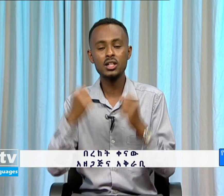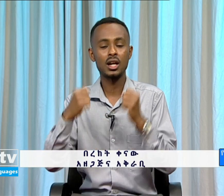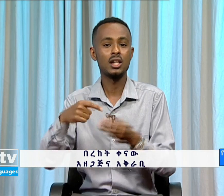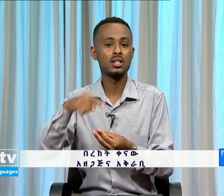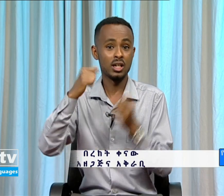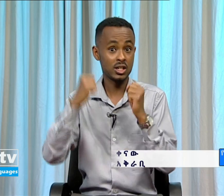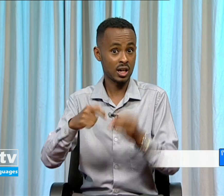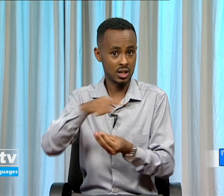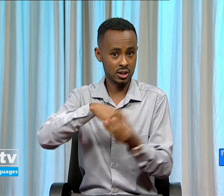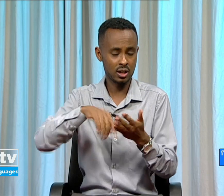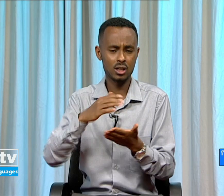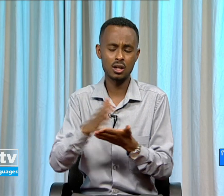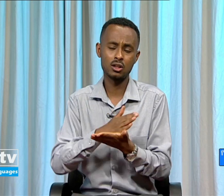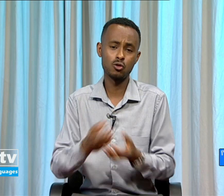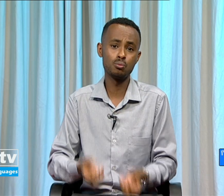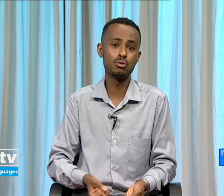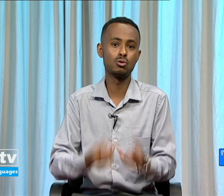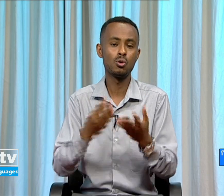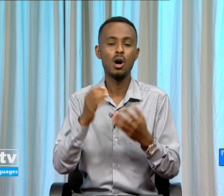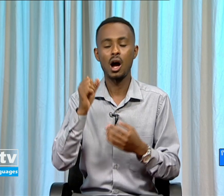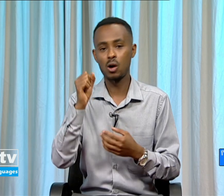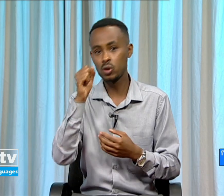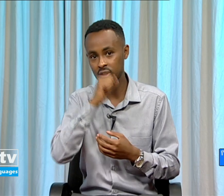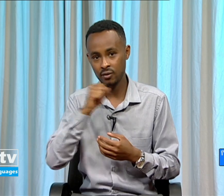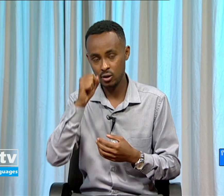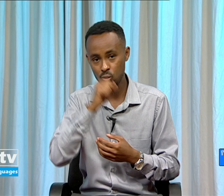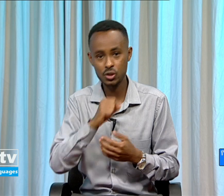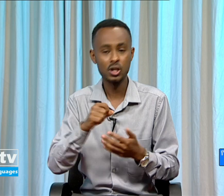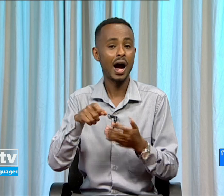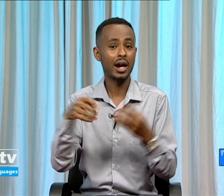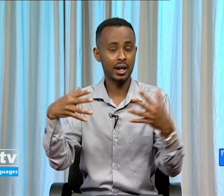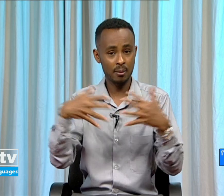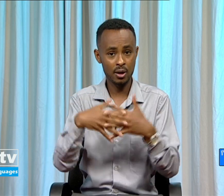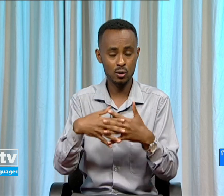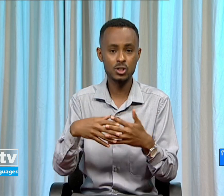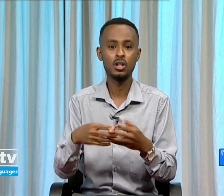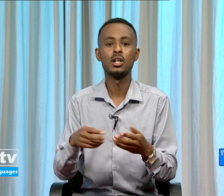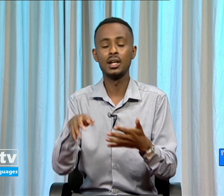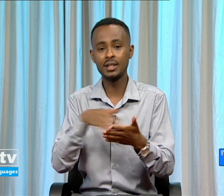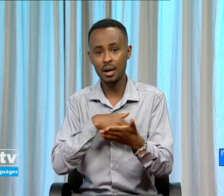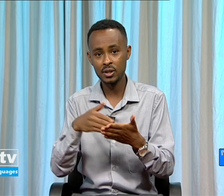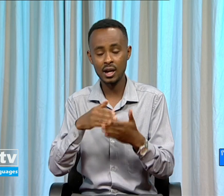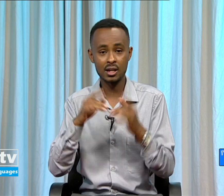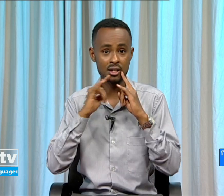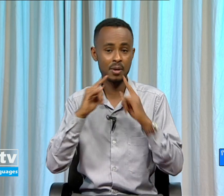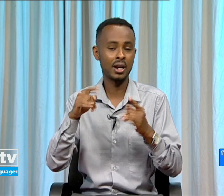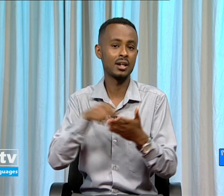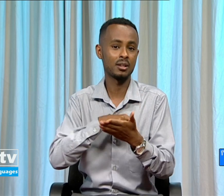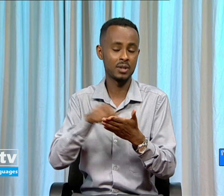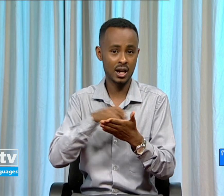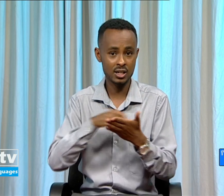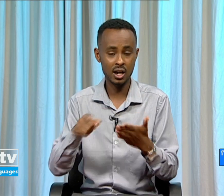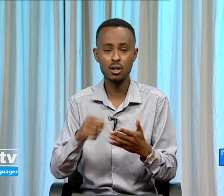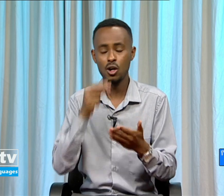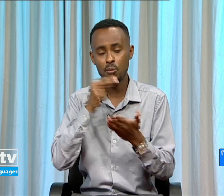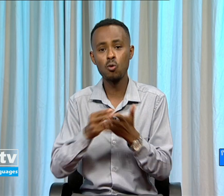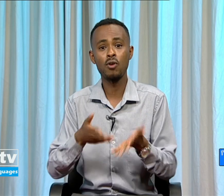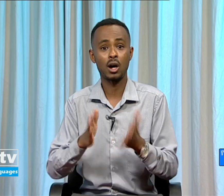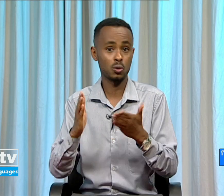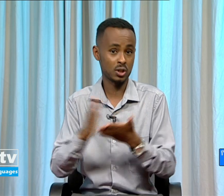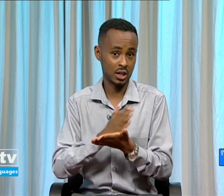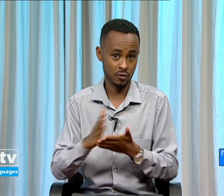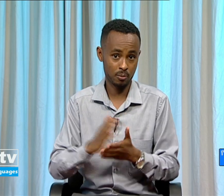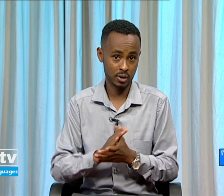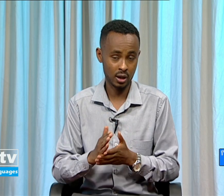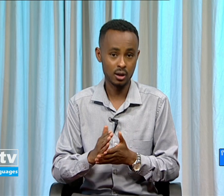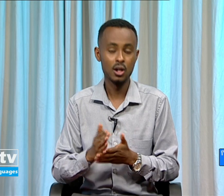እዚህ የይቻላል ሲዲ ላይ የተሳተፉ ብዙ እውቅ ዘፋኞች፣ አቀናባሪዎች፣ ገጣሚና የዜማና የግጥም ደራሲያን፣ በጎ